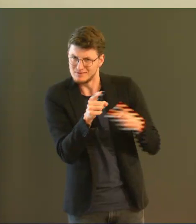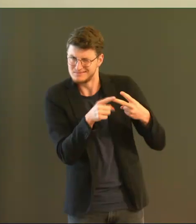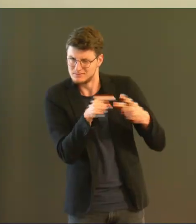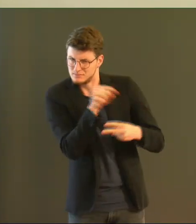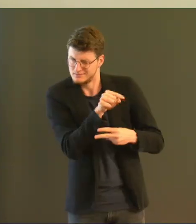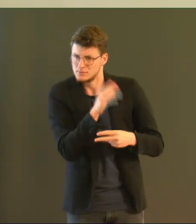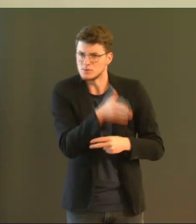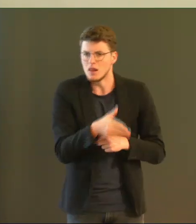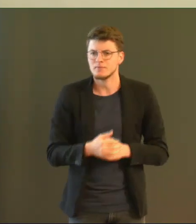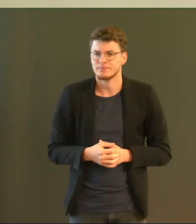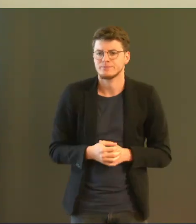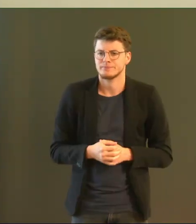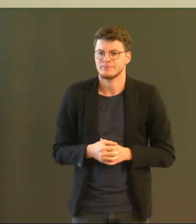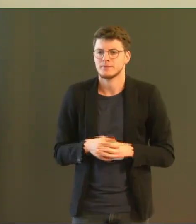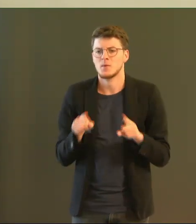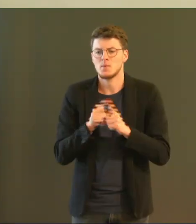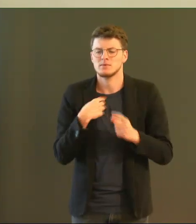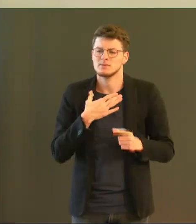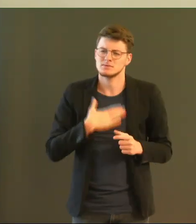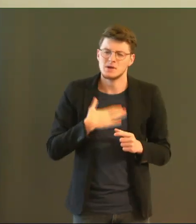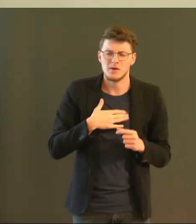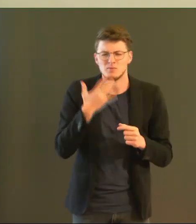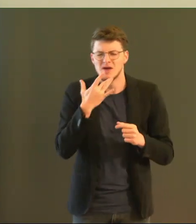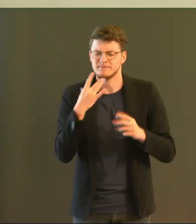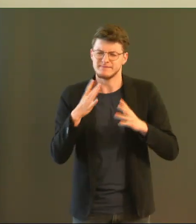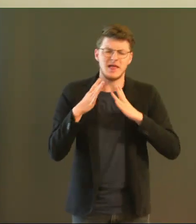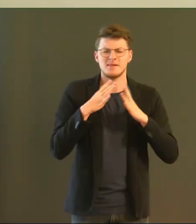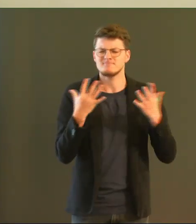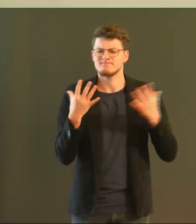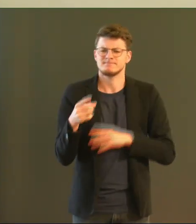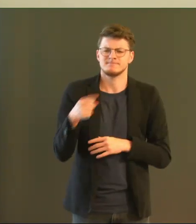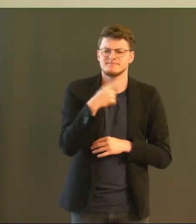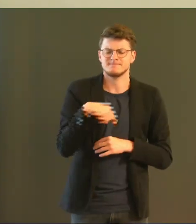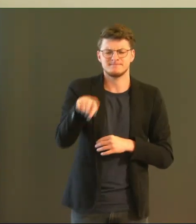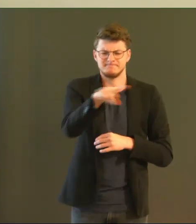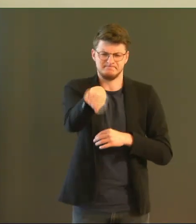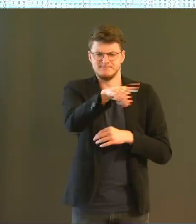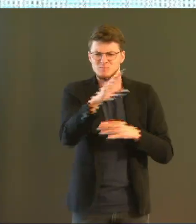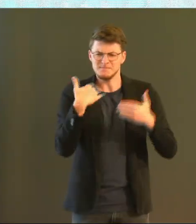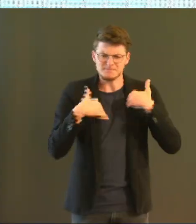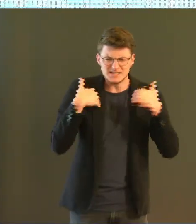woerth est bon